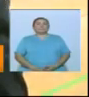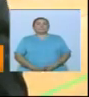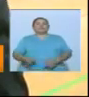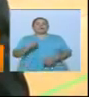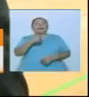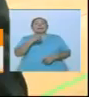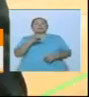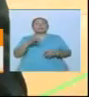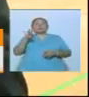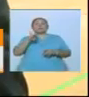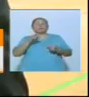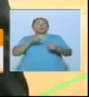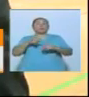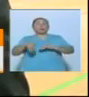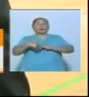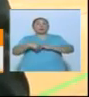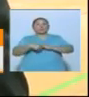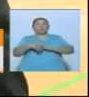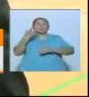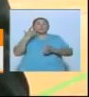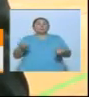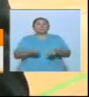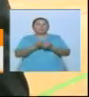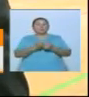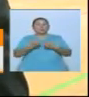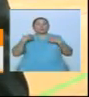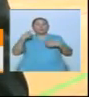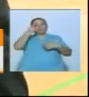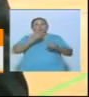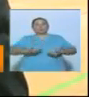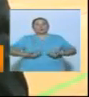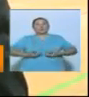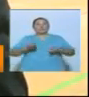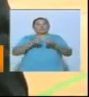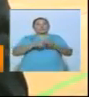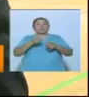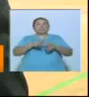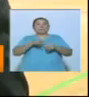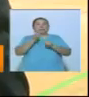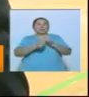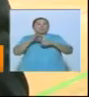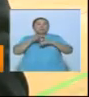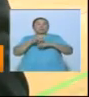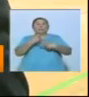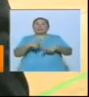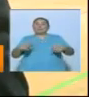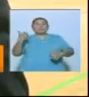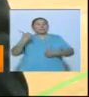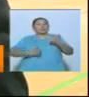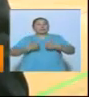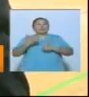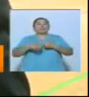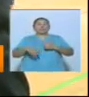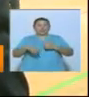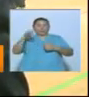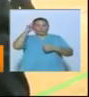Агентство Республики Казахстан по противодействию коррупции всегда поддерживает здоровый образ жизни. В связи с этим регулярно проводятся различные соревнования среди